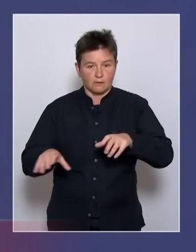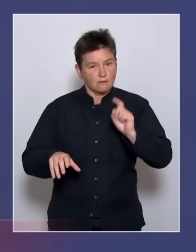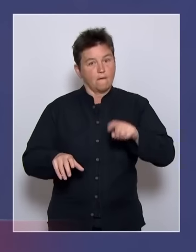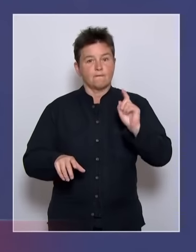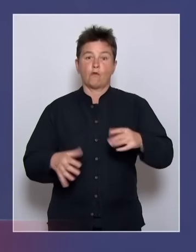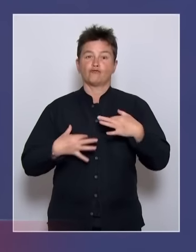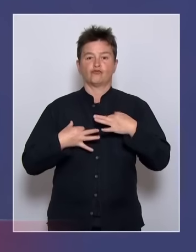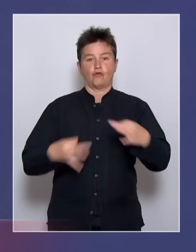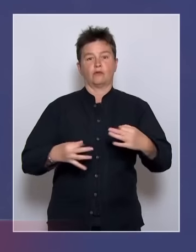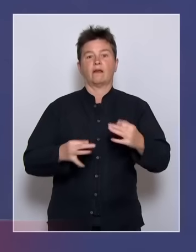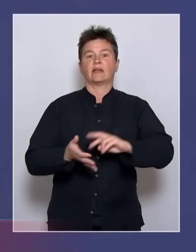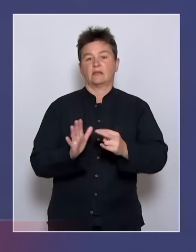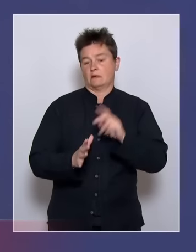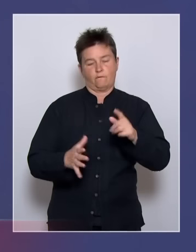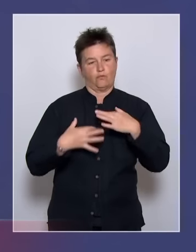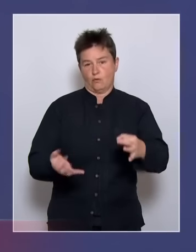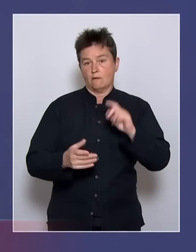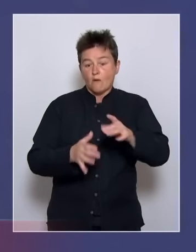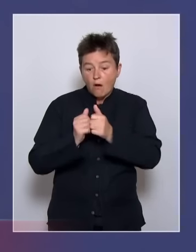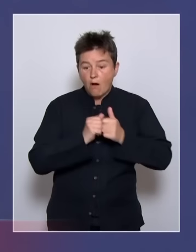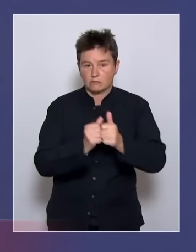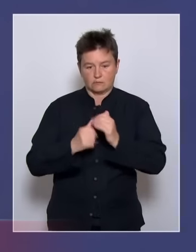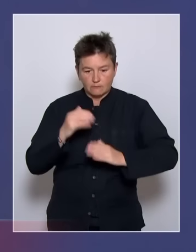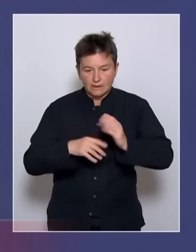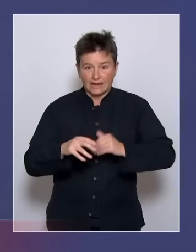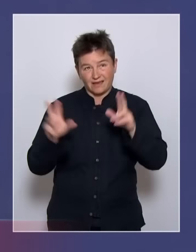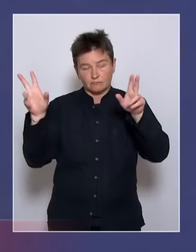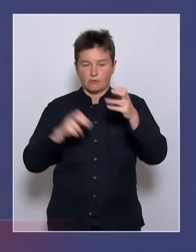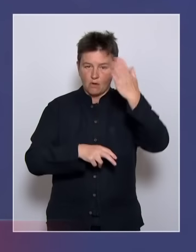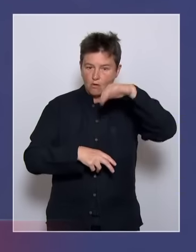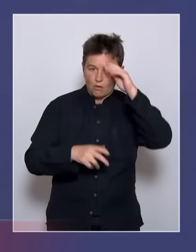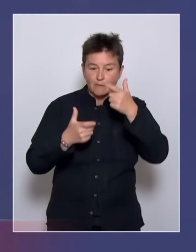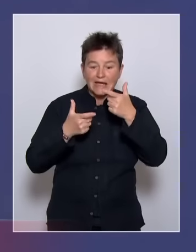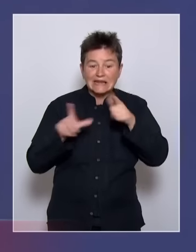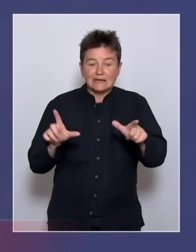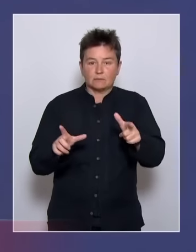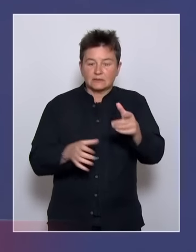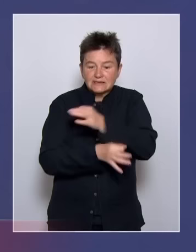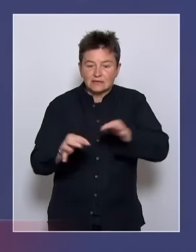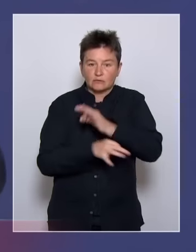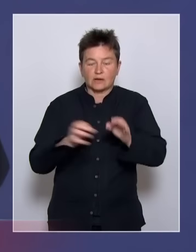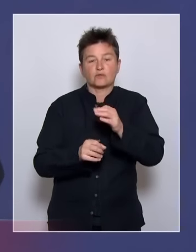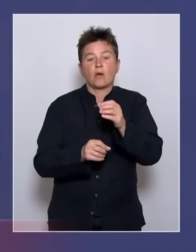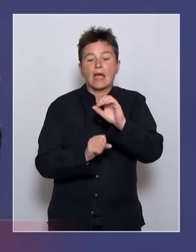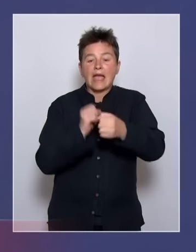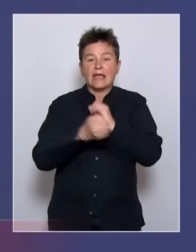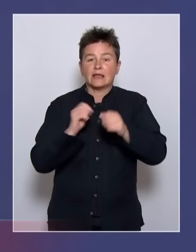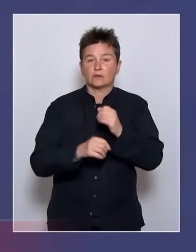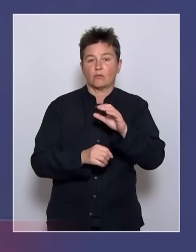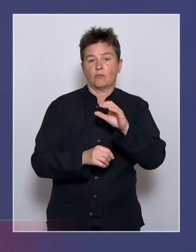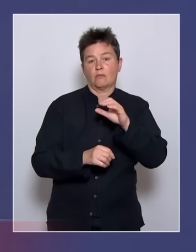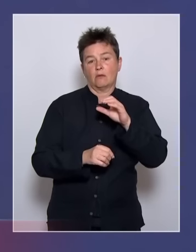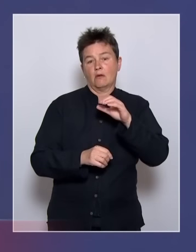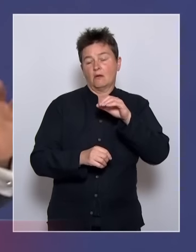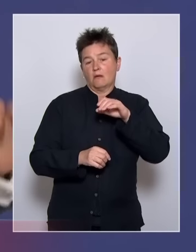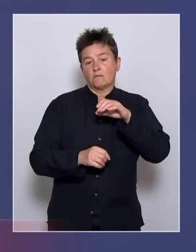technologique. Au fond, il nous faut bâtir une Europe de la libre circulation des électrons décarbonés. Pardon de le dire comme ça, mais c'est exactement ce qu'il